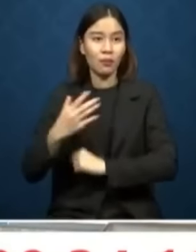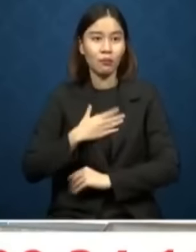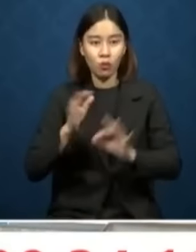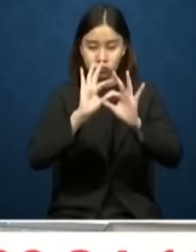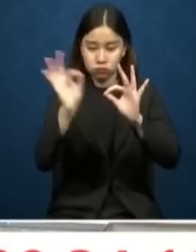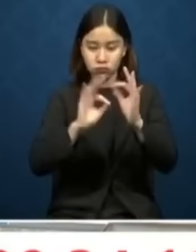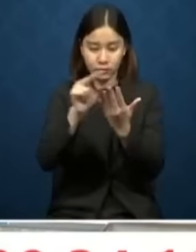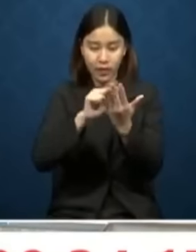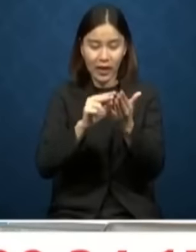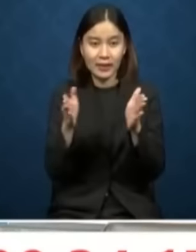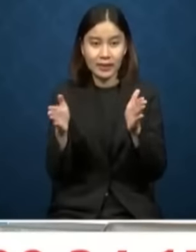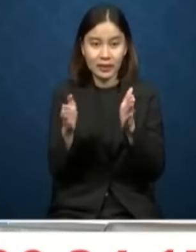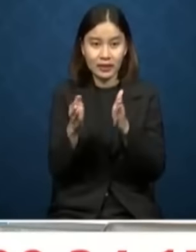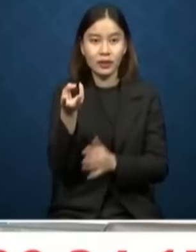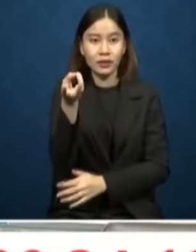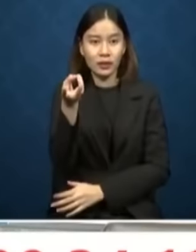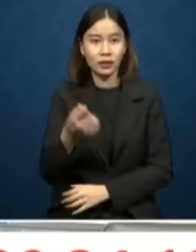านสั้นนิดเดียวครับ